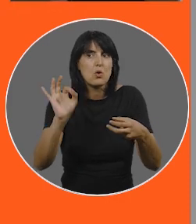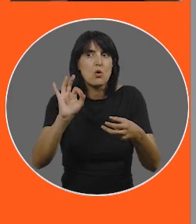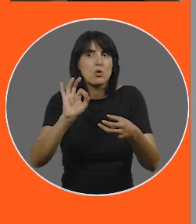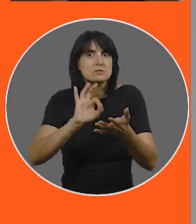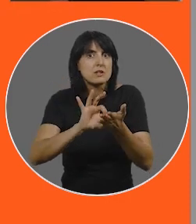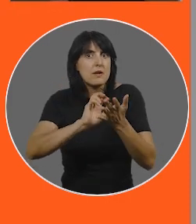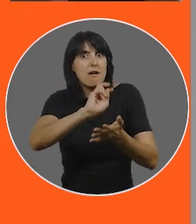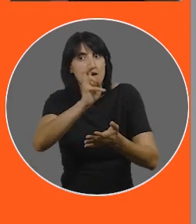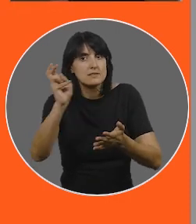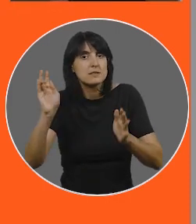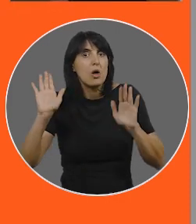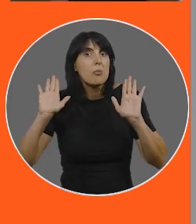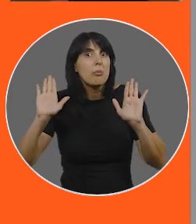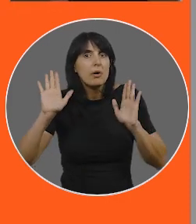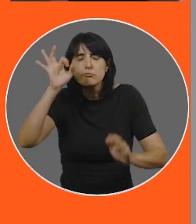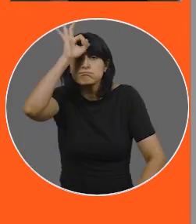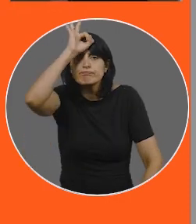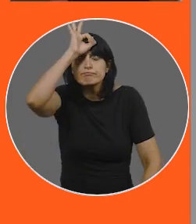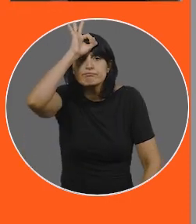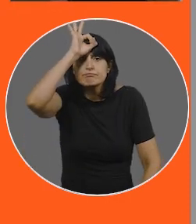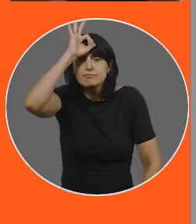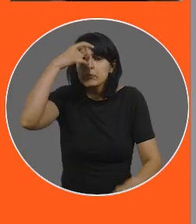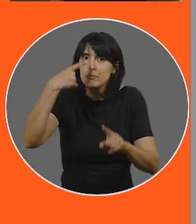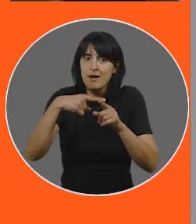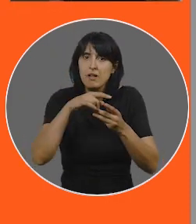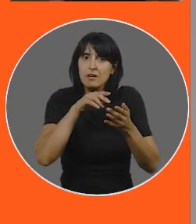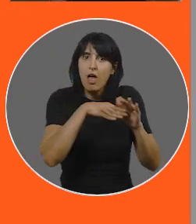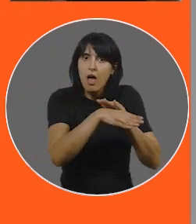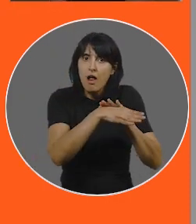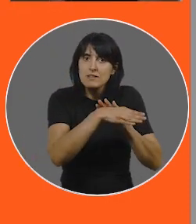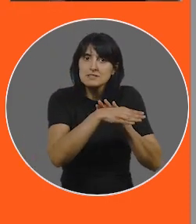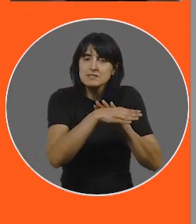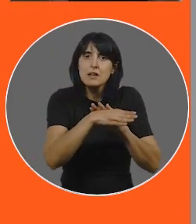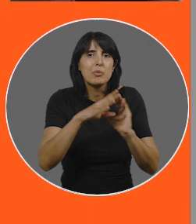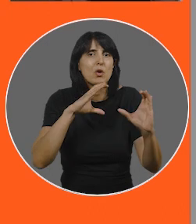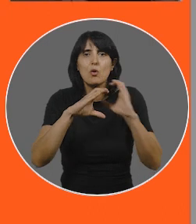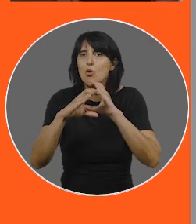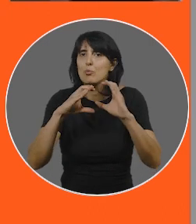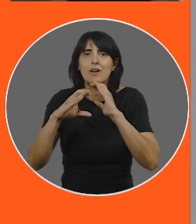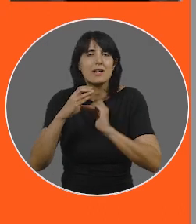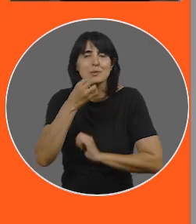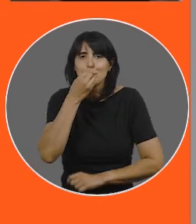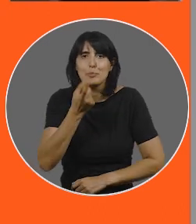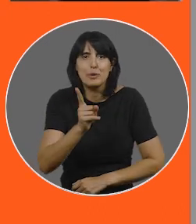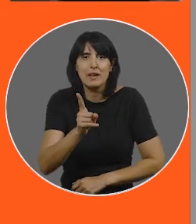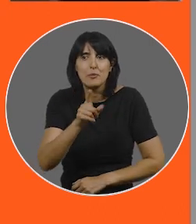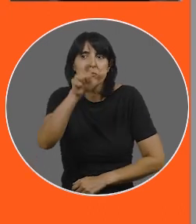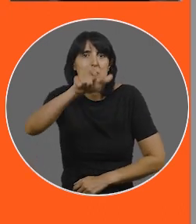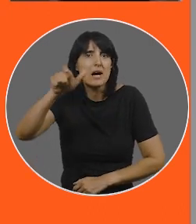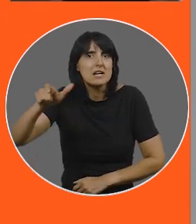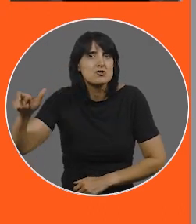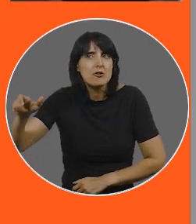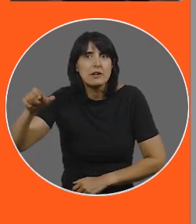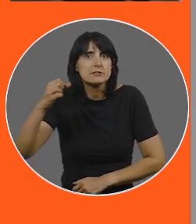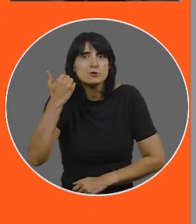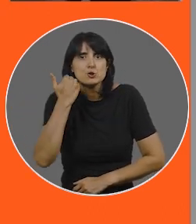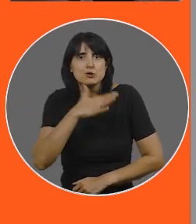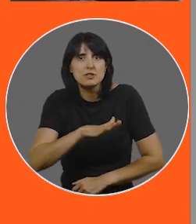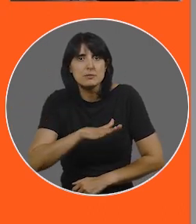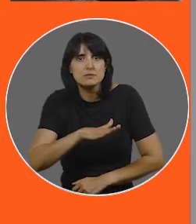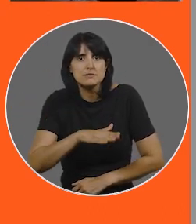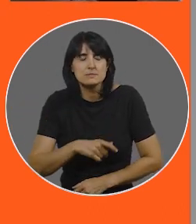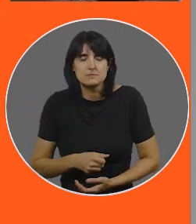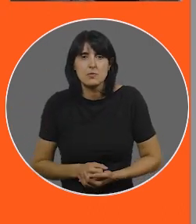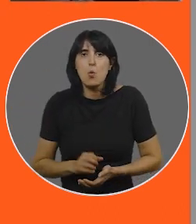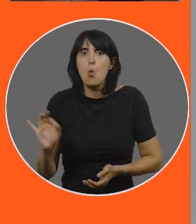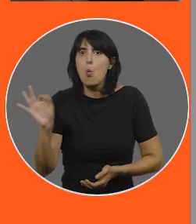serveis, però que no ho sapiguem. Això ens passa a vegades. No comuniquem bé que disposem d'aquests serveis d'accessibilitat. També pot ser